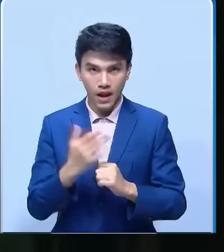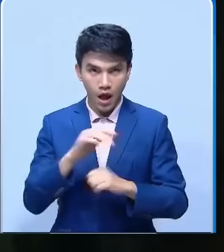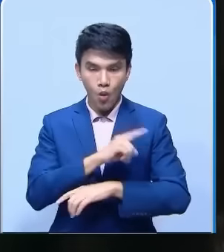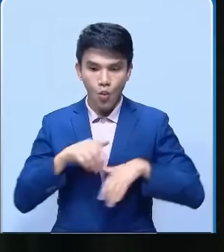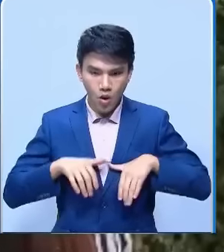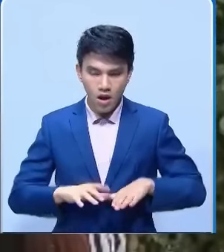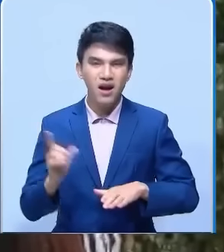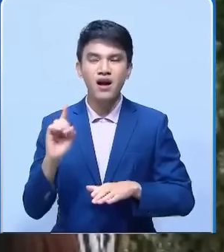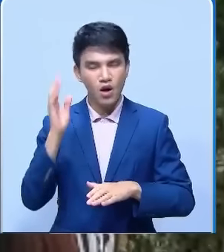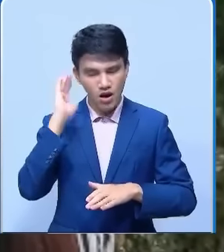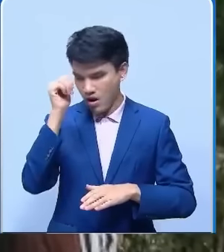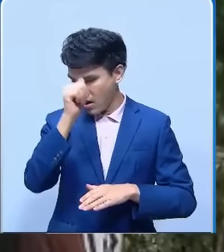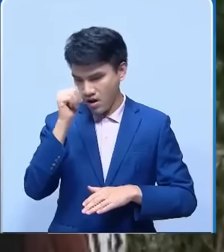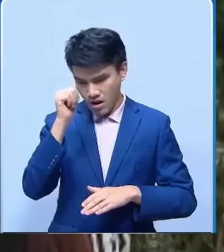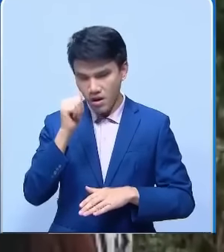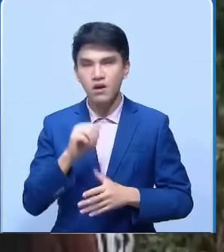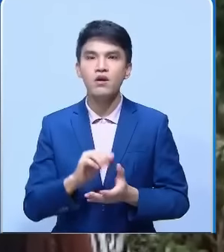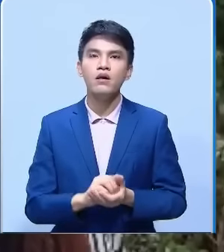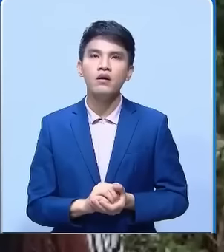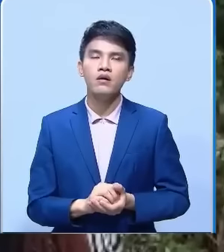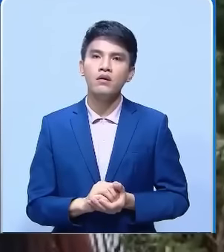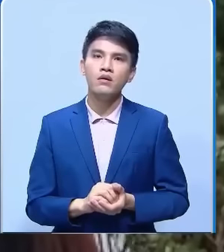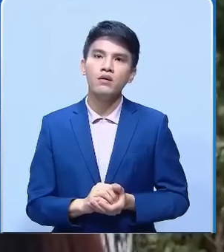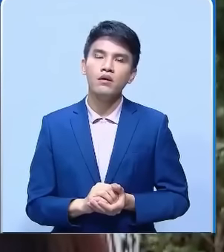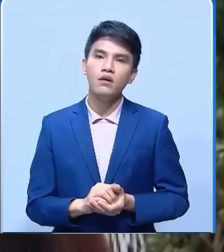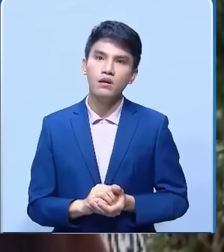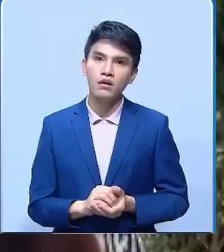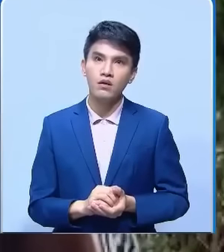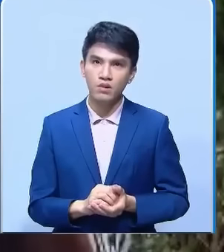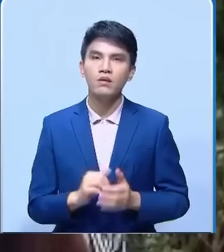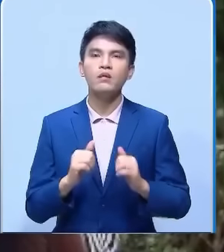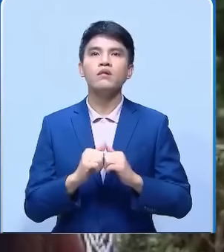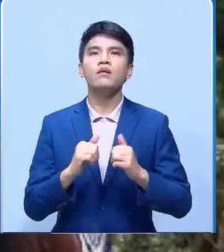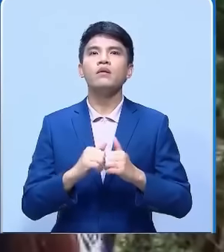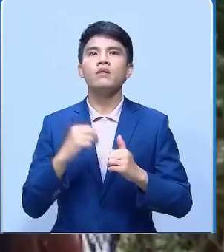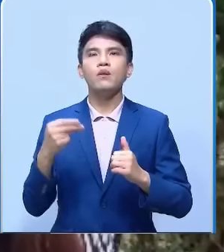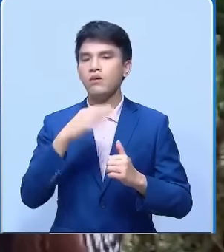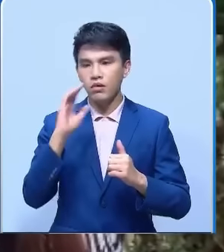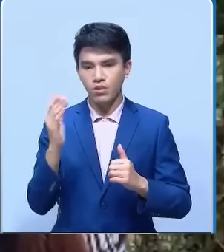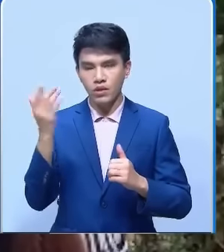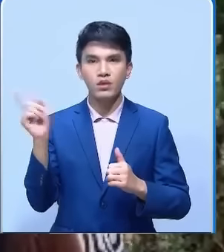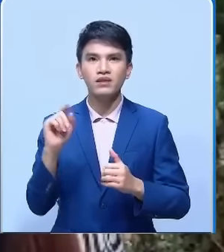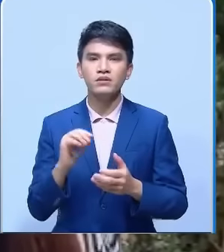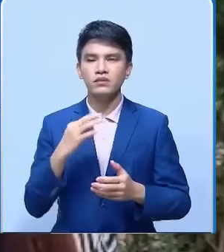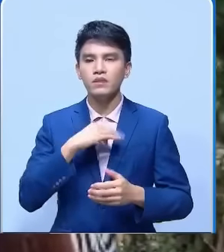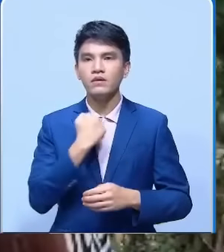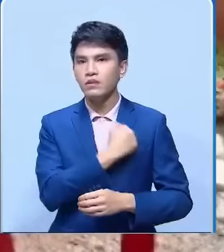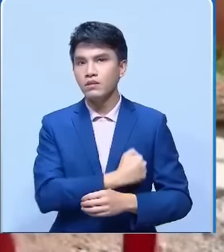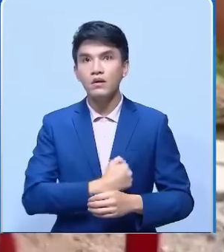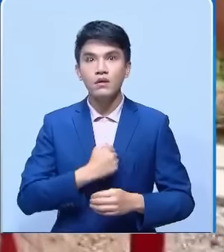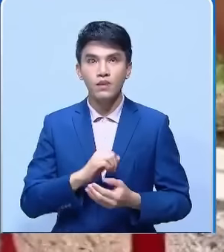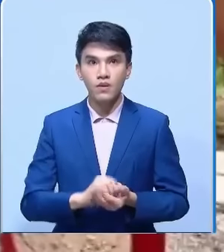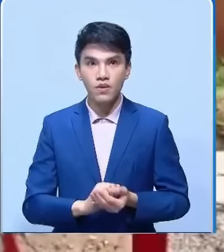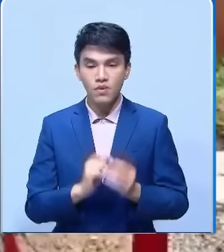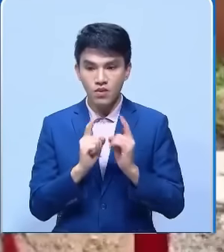อชายชาวอินเดียคนนี้ให้ไปจัดที่พูลวิลล่าของเขาครับจนมาเกิดเรื่องกับหลานน้าสาวบอกว่ารู้สึกเสียใจมากปรึกษ